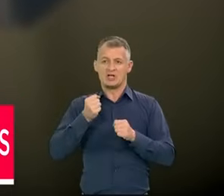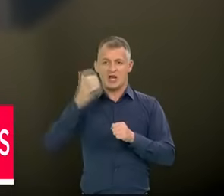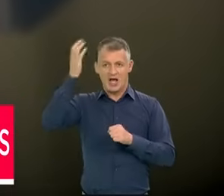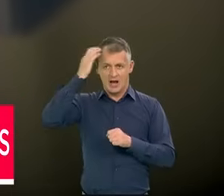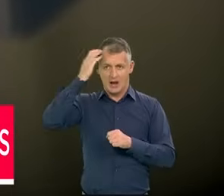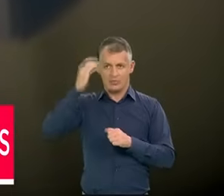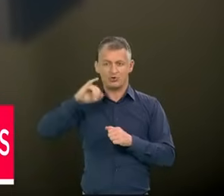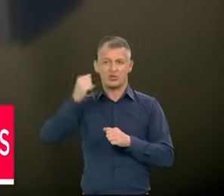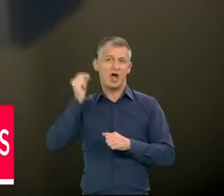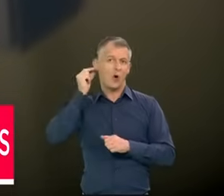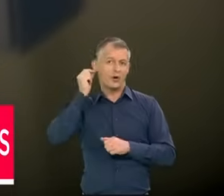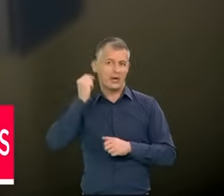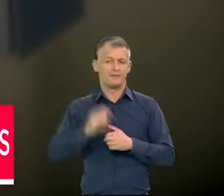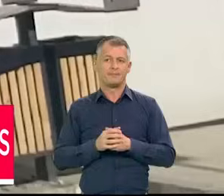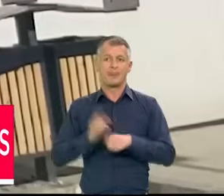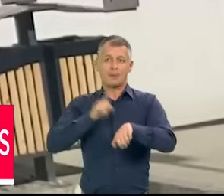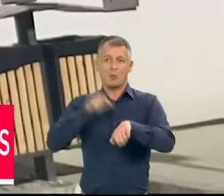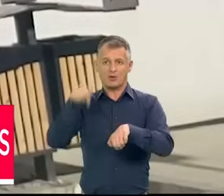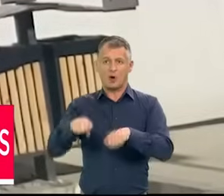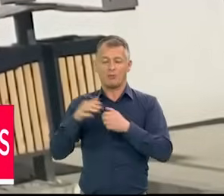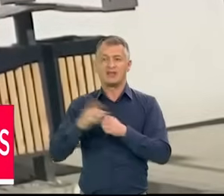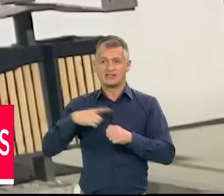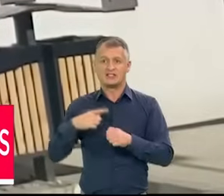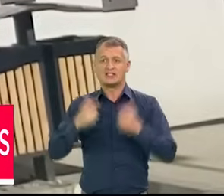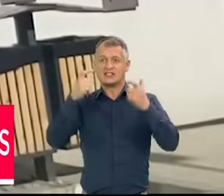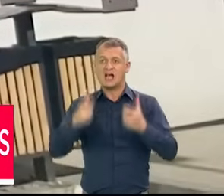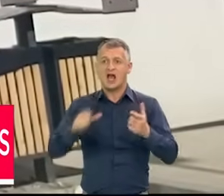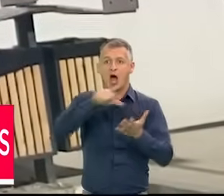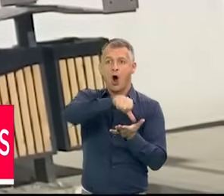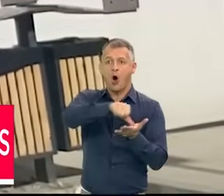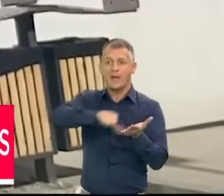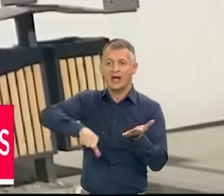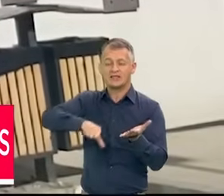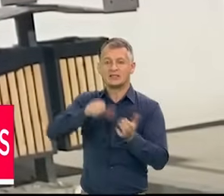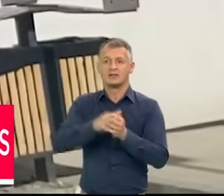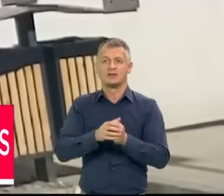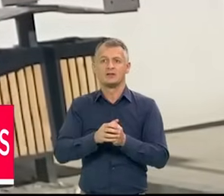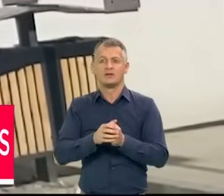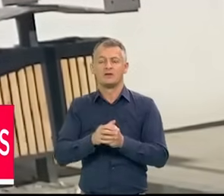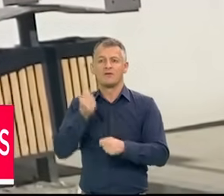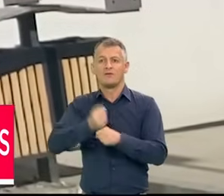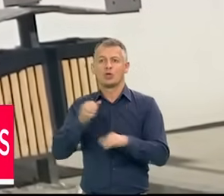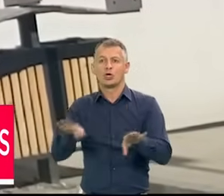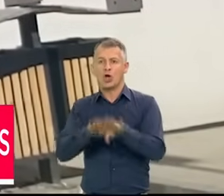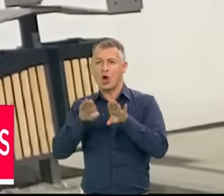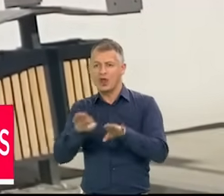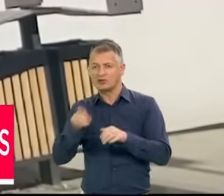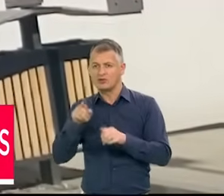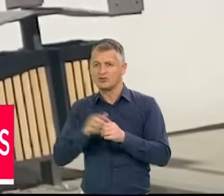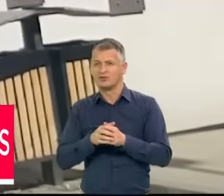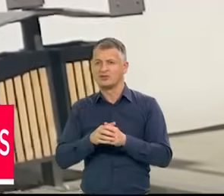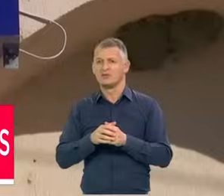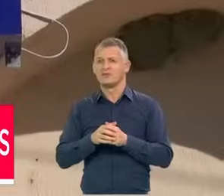ă chiar în momentul de față este în sala de operație o operație efectuată de colegii ORL și colegii de la